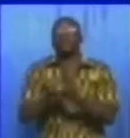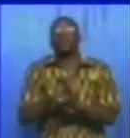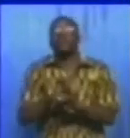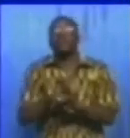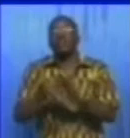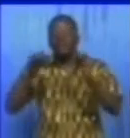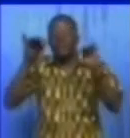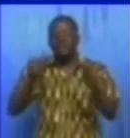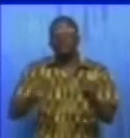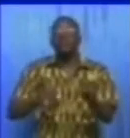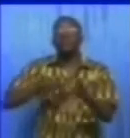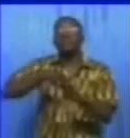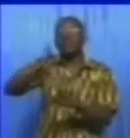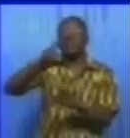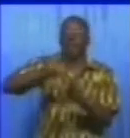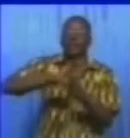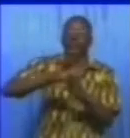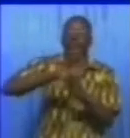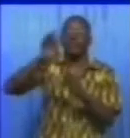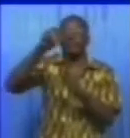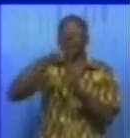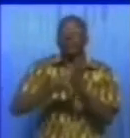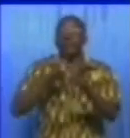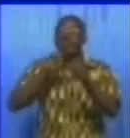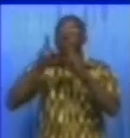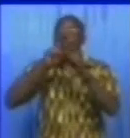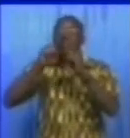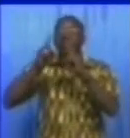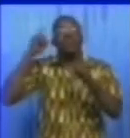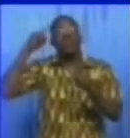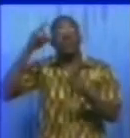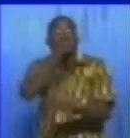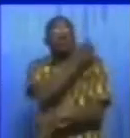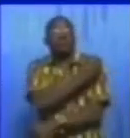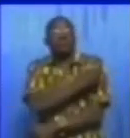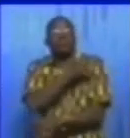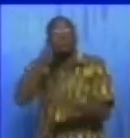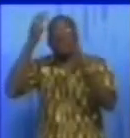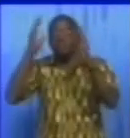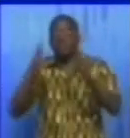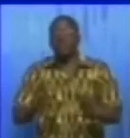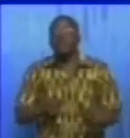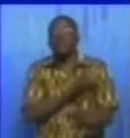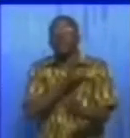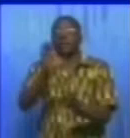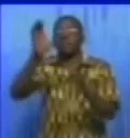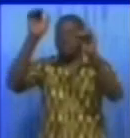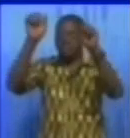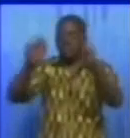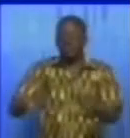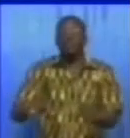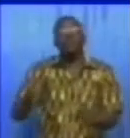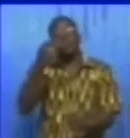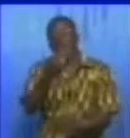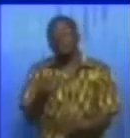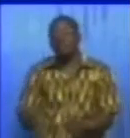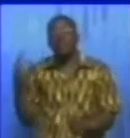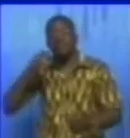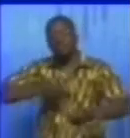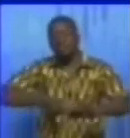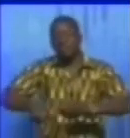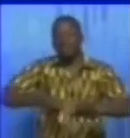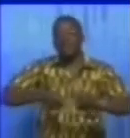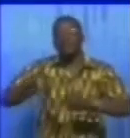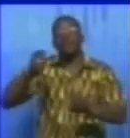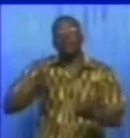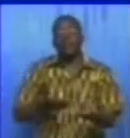Restons dans le domaine de la formation pour parler de ces infirmiers qui veulent renforcer leurs capacités en matière de gestion des